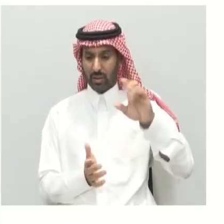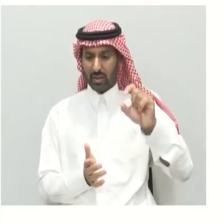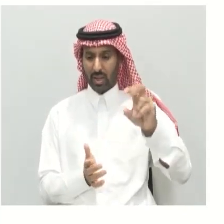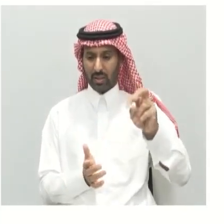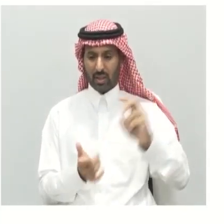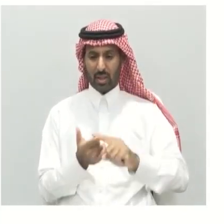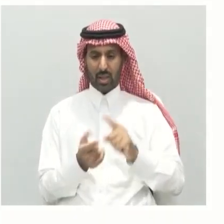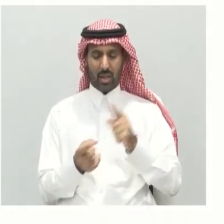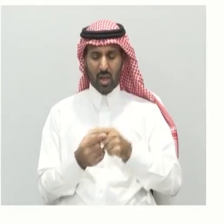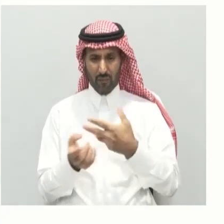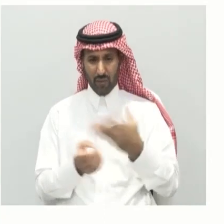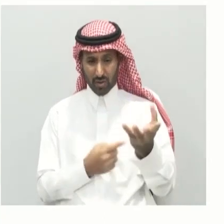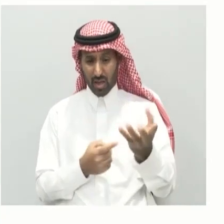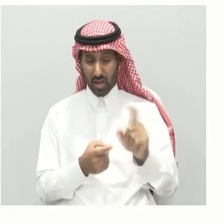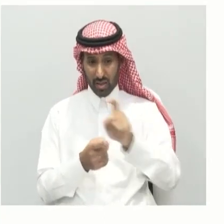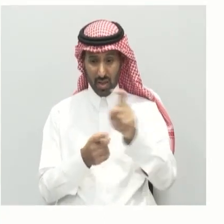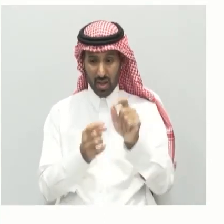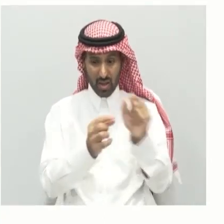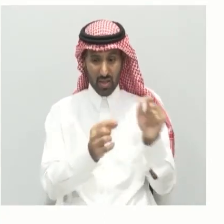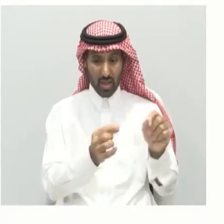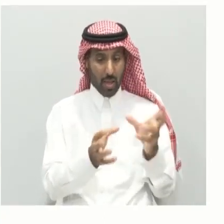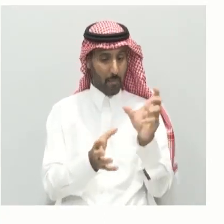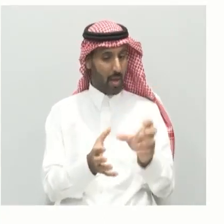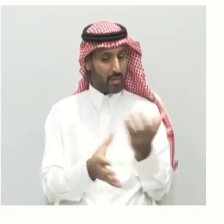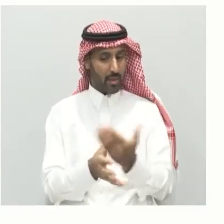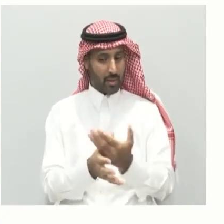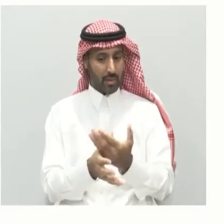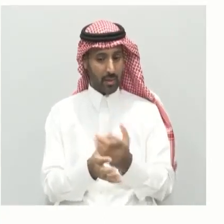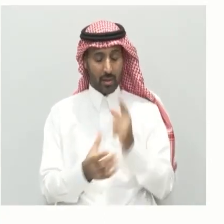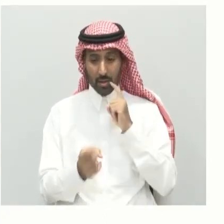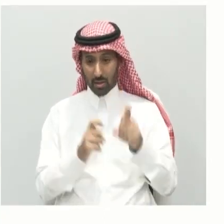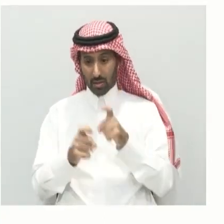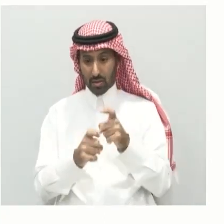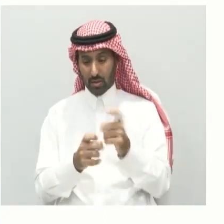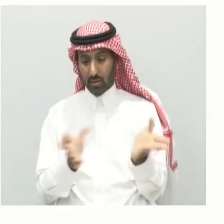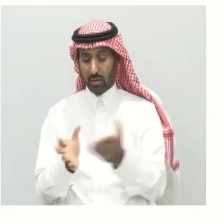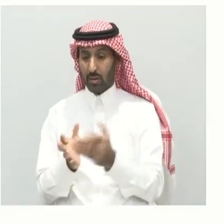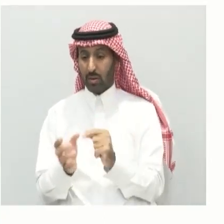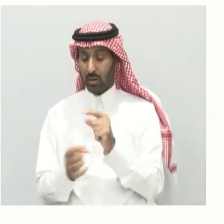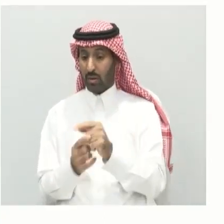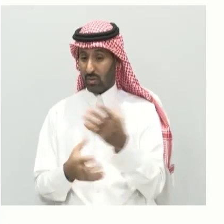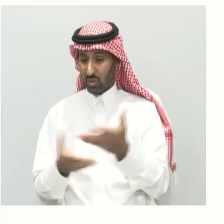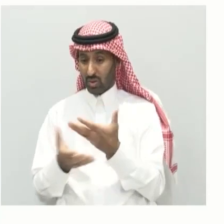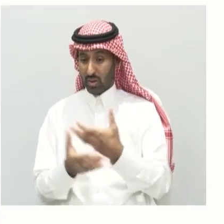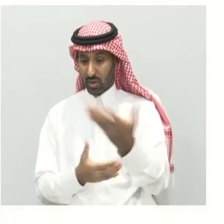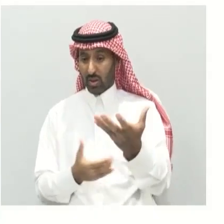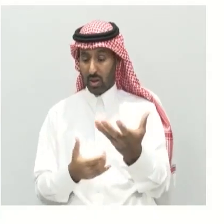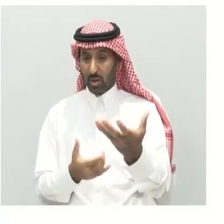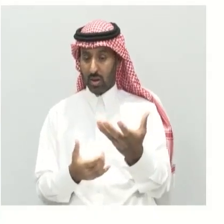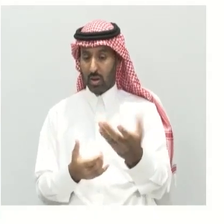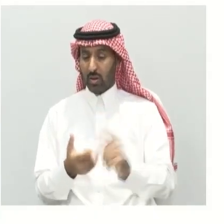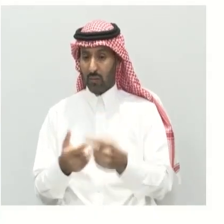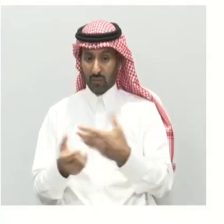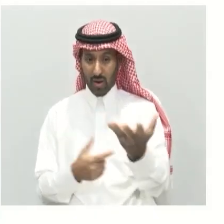الاكسده هي فقدان ذره الماده لماذا للالكترونات بما انه في عندي اكسده معناته انه في عندي هنا